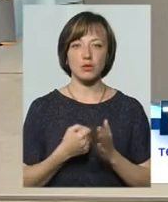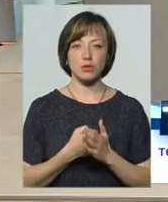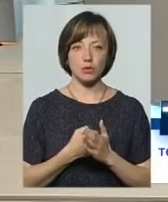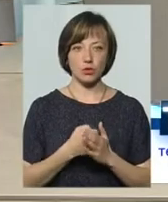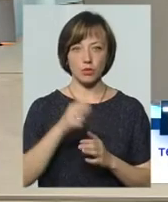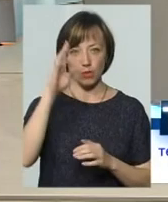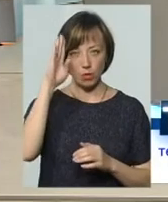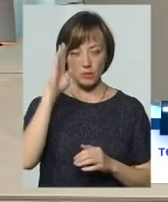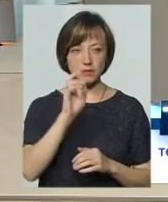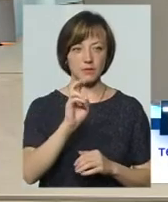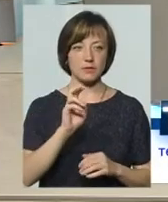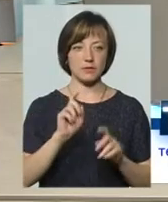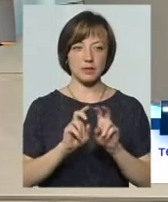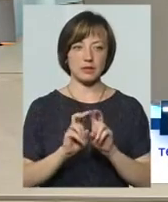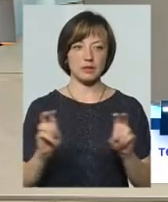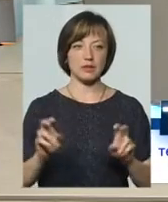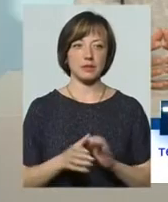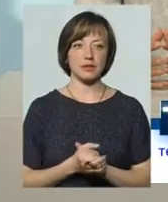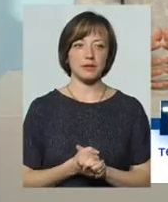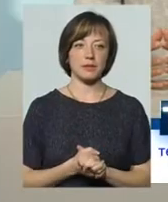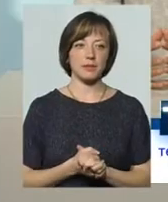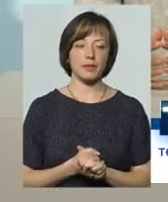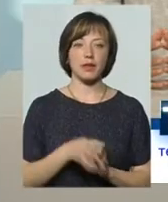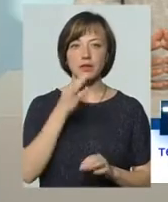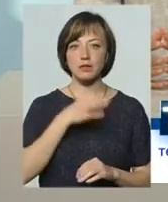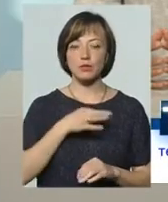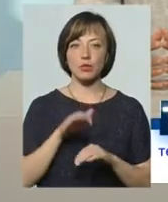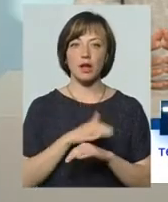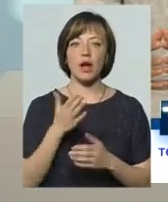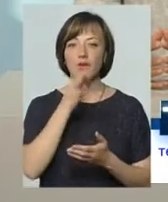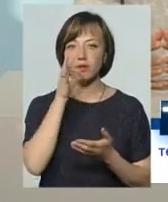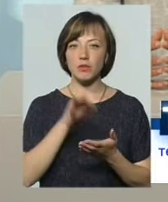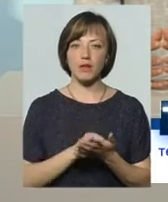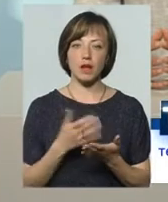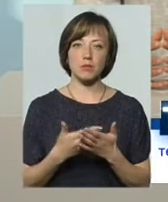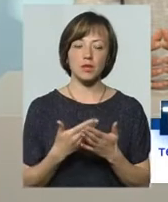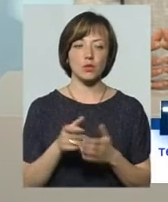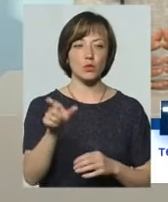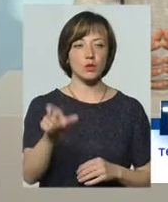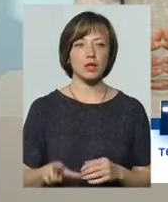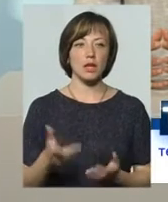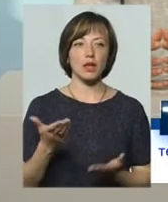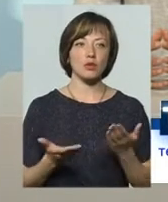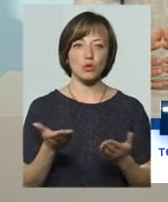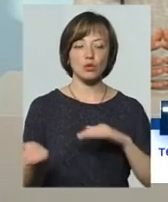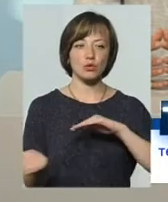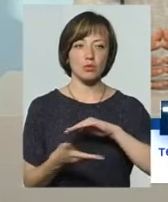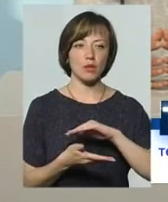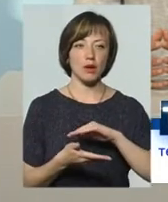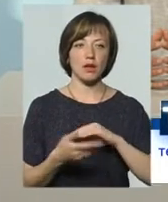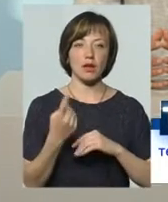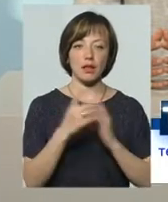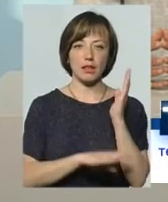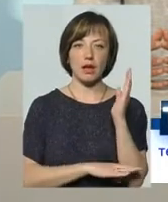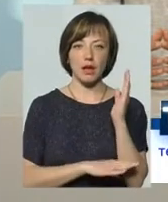які сидять. Скажіть, будь ласка, яку відповідальність несе, скажімо, людина, якщо вона зрубає